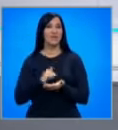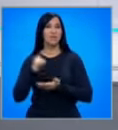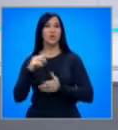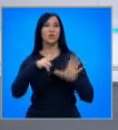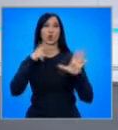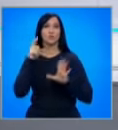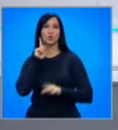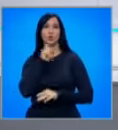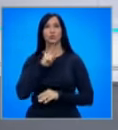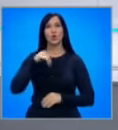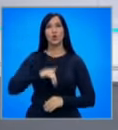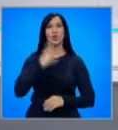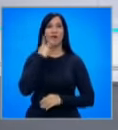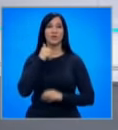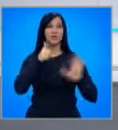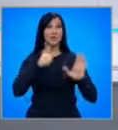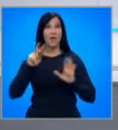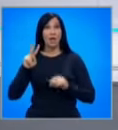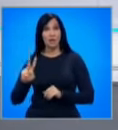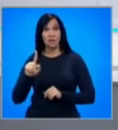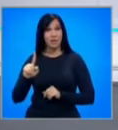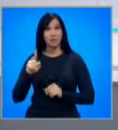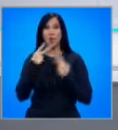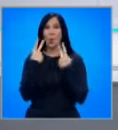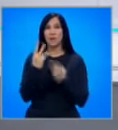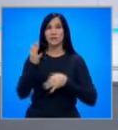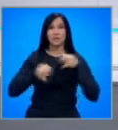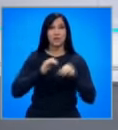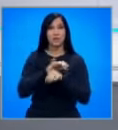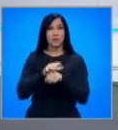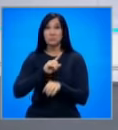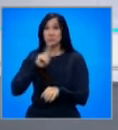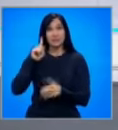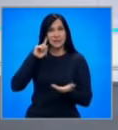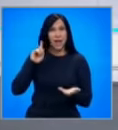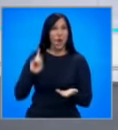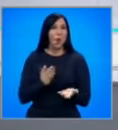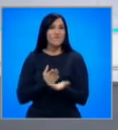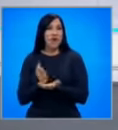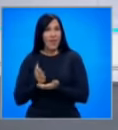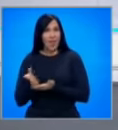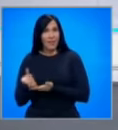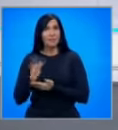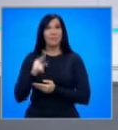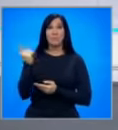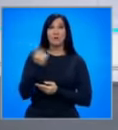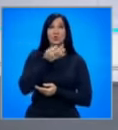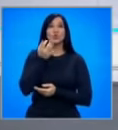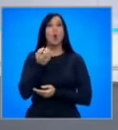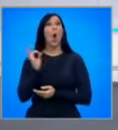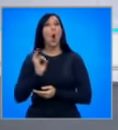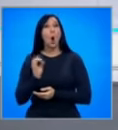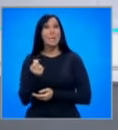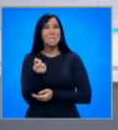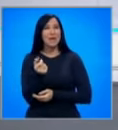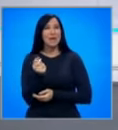Африка. 61 от тях са оказали заразени с COVID-19, но не се знае още от кой вариант. След първия случай на Омикрон в Белгия. Съмнения